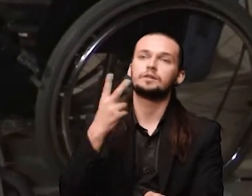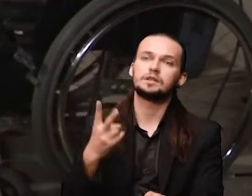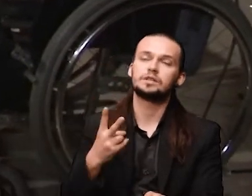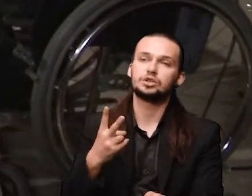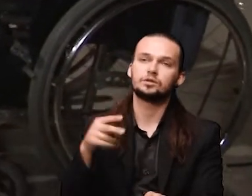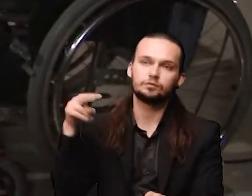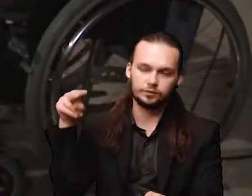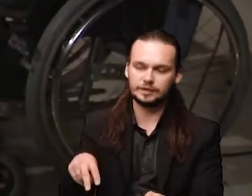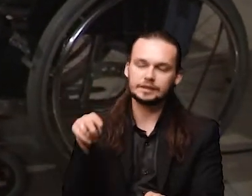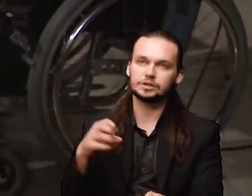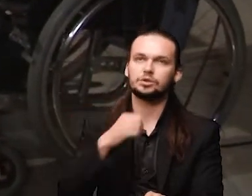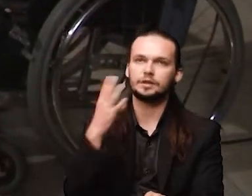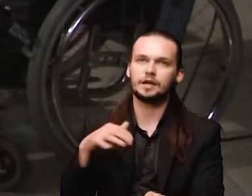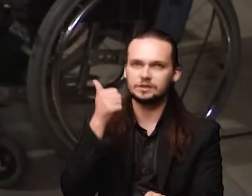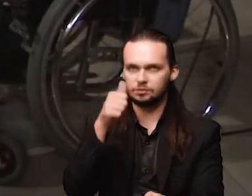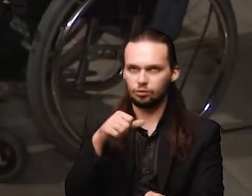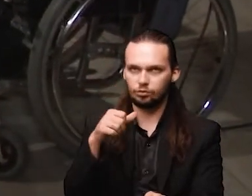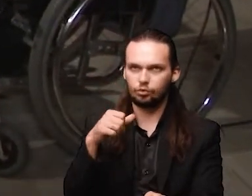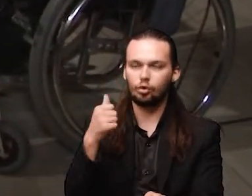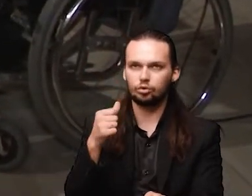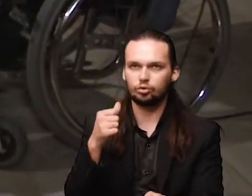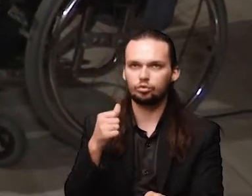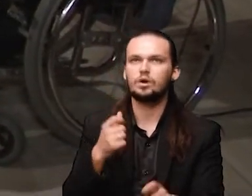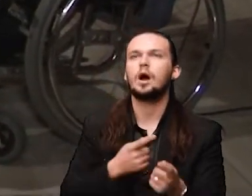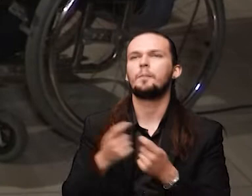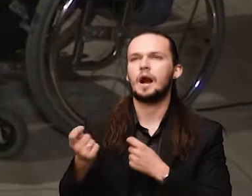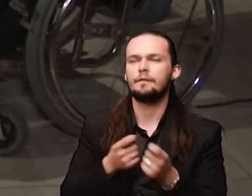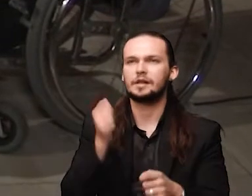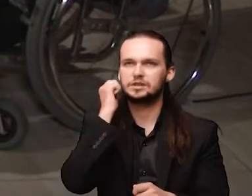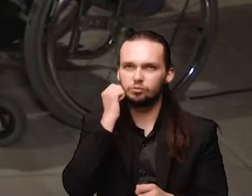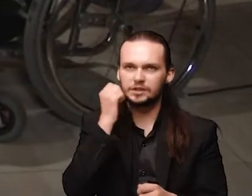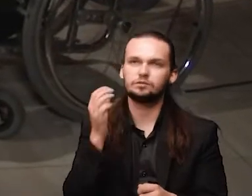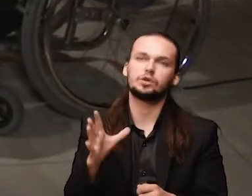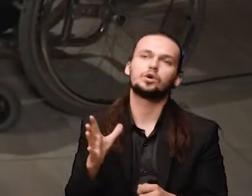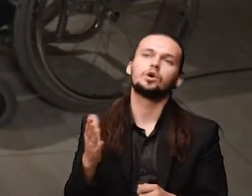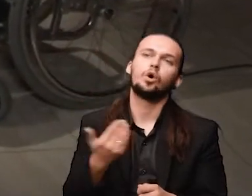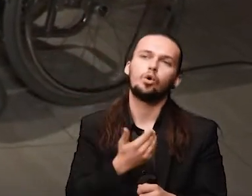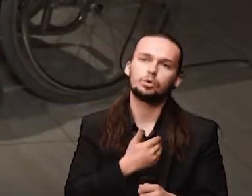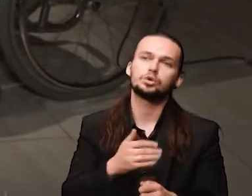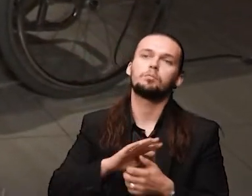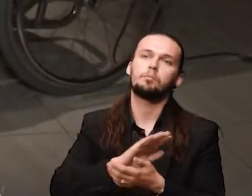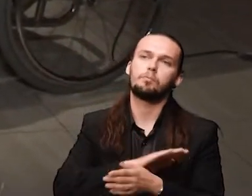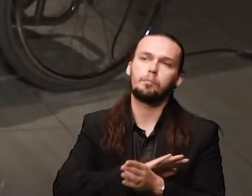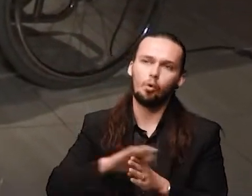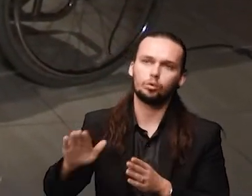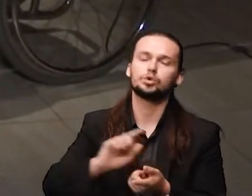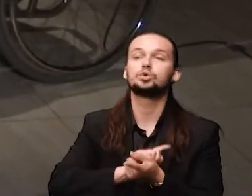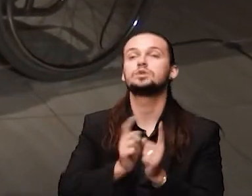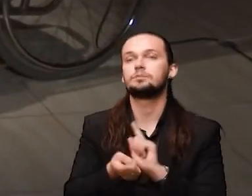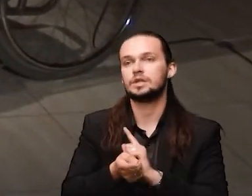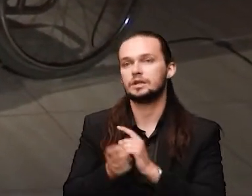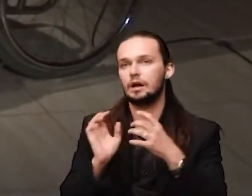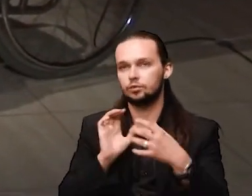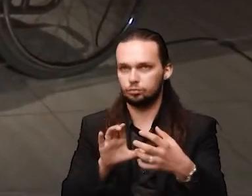году правительство Москвы собирается полностью заменить и троллейбусы, и автобусы на